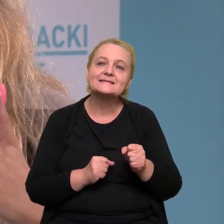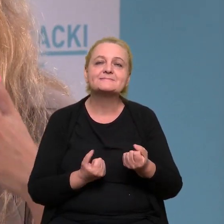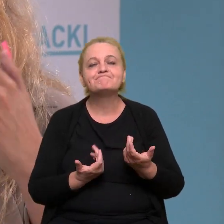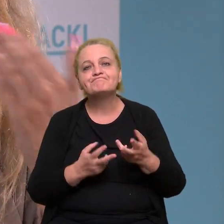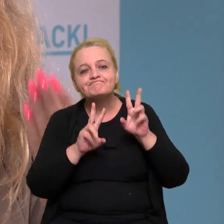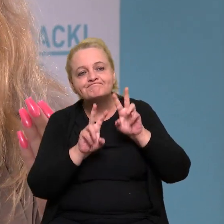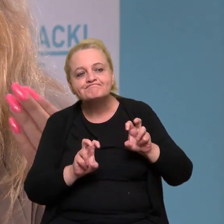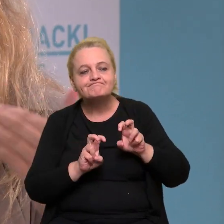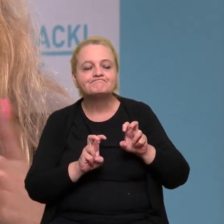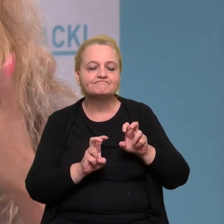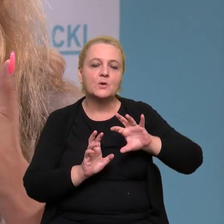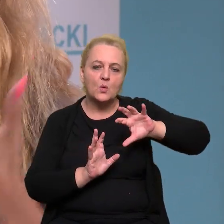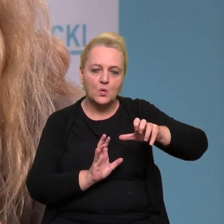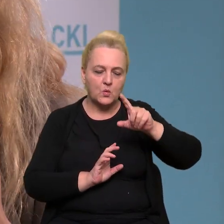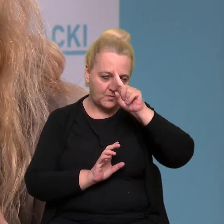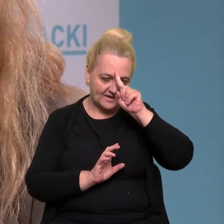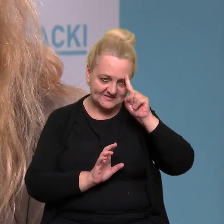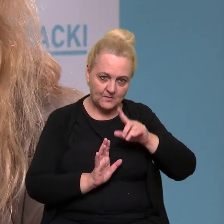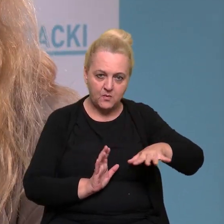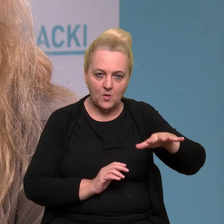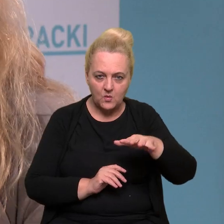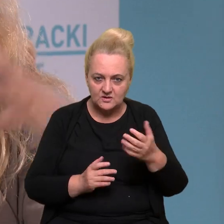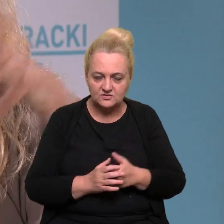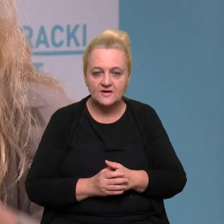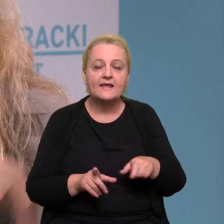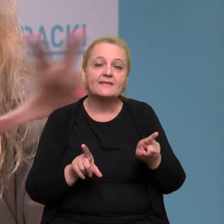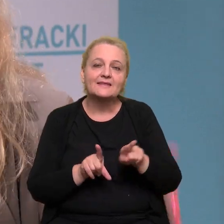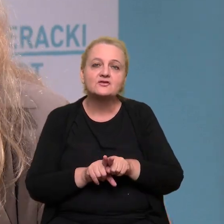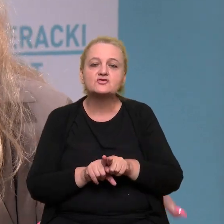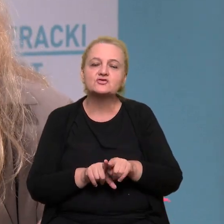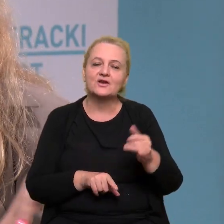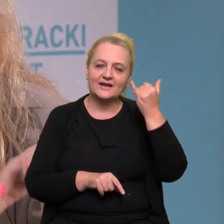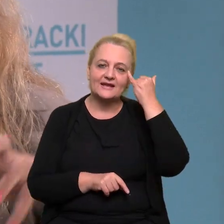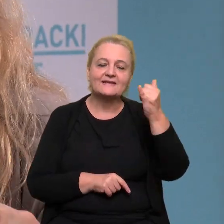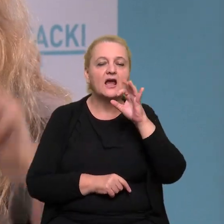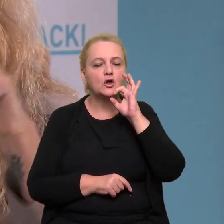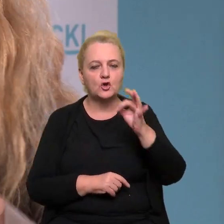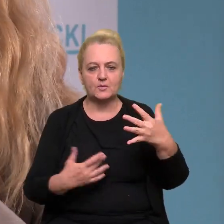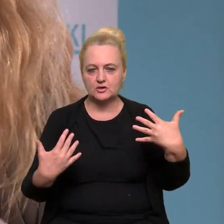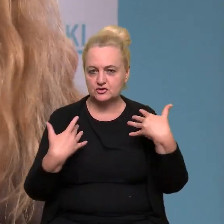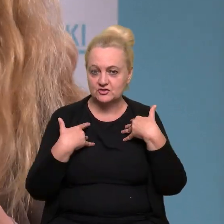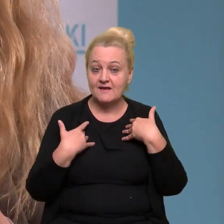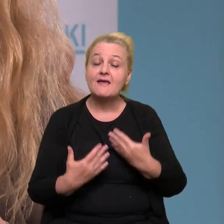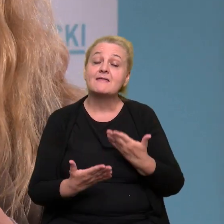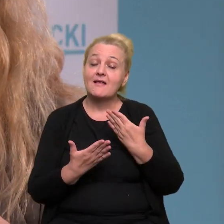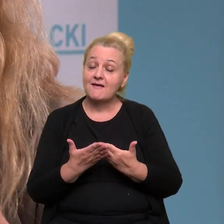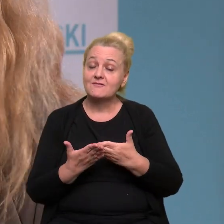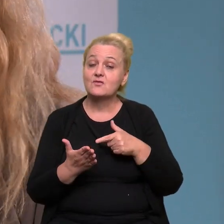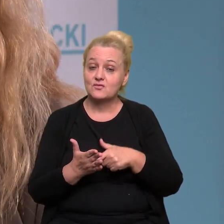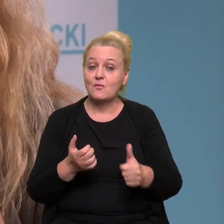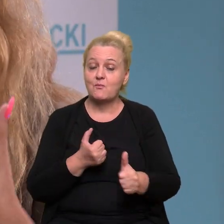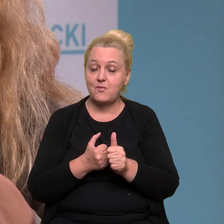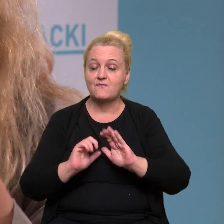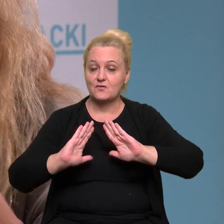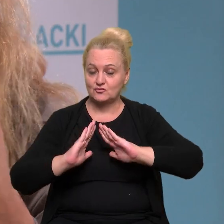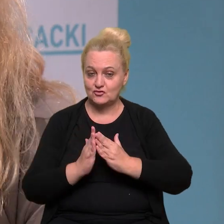się z pewną klasą społeczną, czy ideą dobrego życia. Dlatego książka